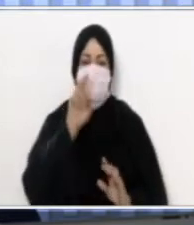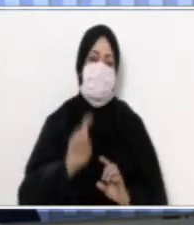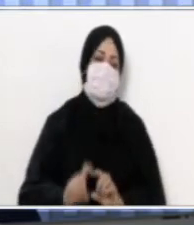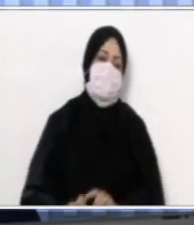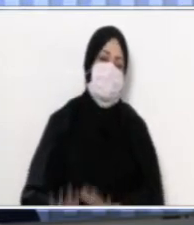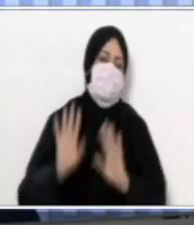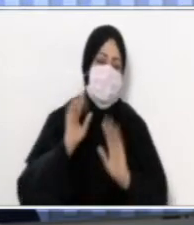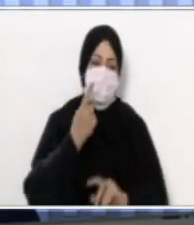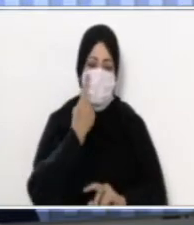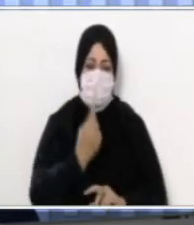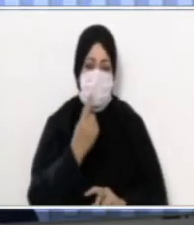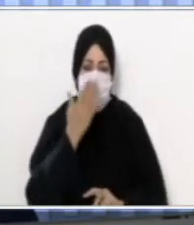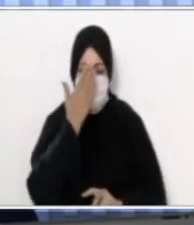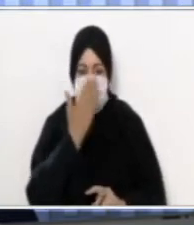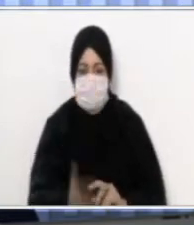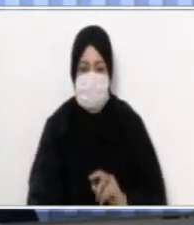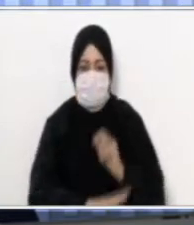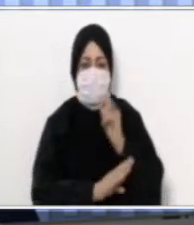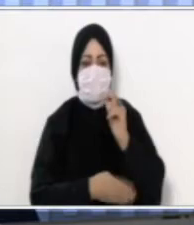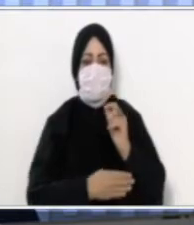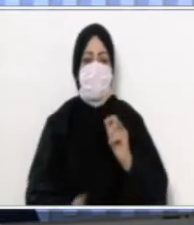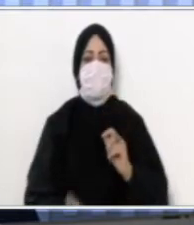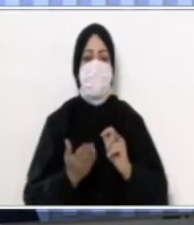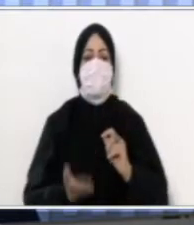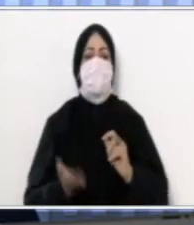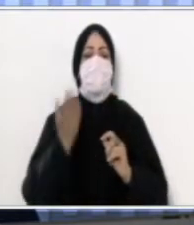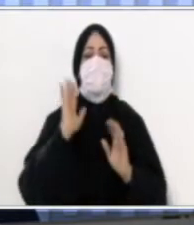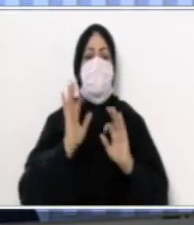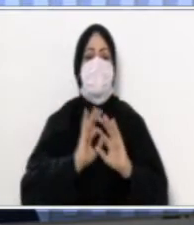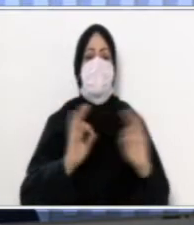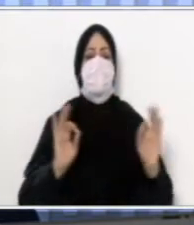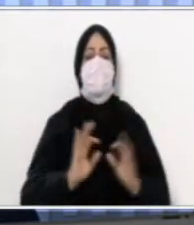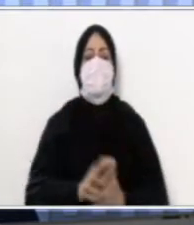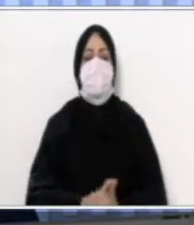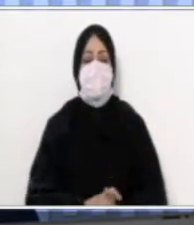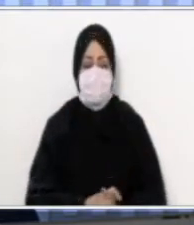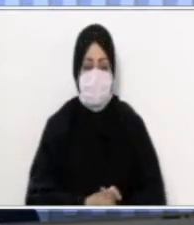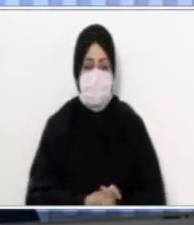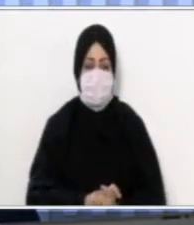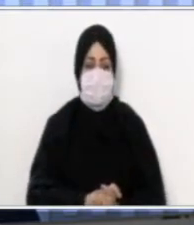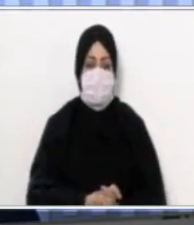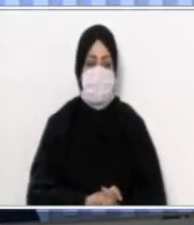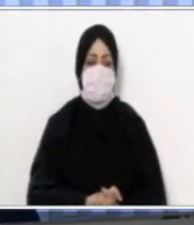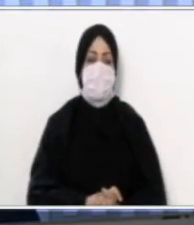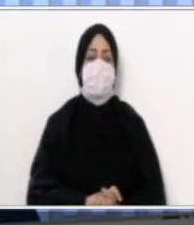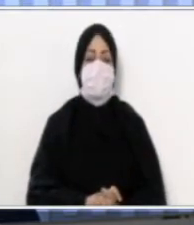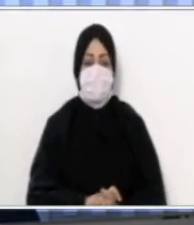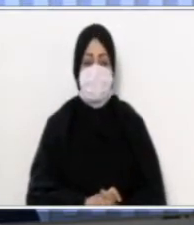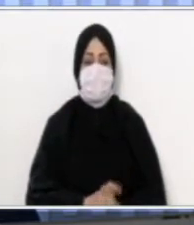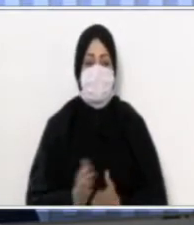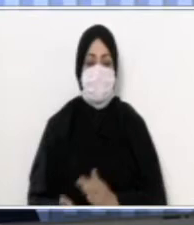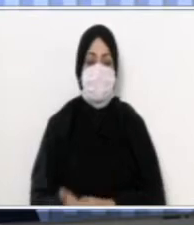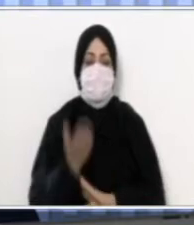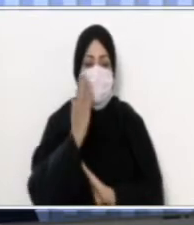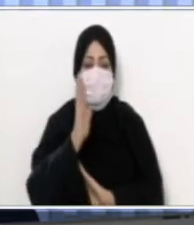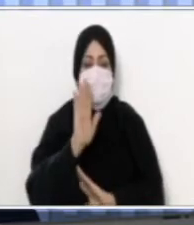ما تستطيعينه لا يسقط عنك. فإذا كان تقدر القيام والركوع افعل القيام والركوع، سجود عسر عليك وما